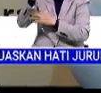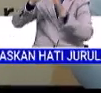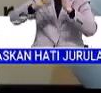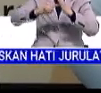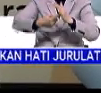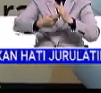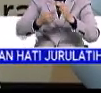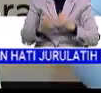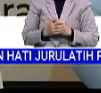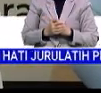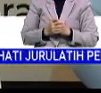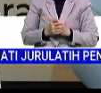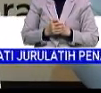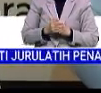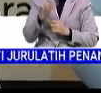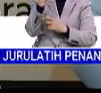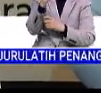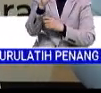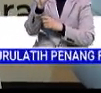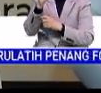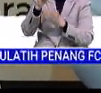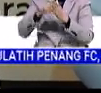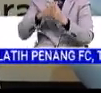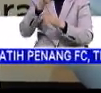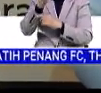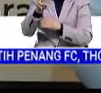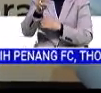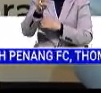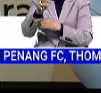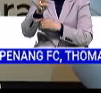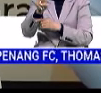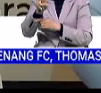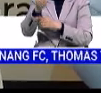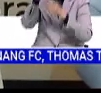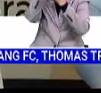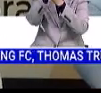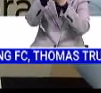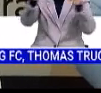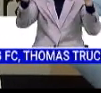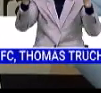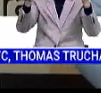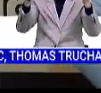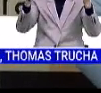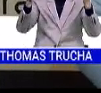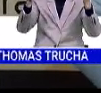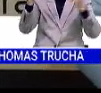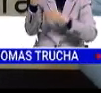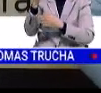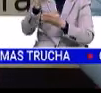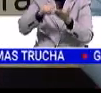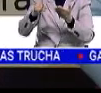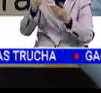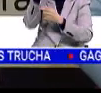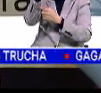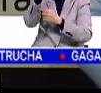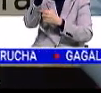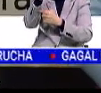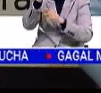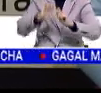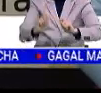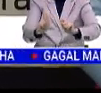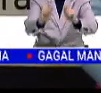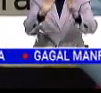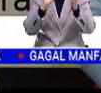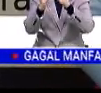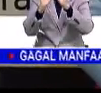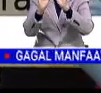dilaksanakan. Umpamanya pada 19 Februari, Perdana Menteri sudah mengumumkan satu blueprint penerangka tindakan untuk